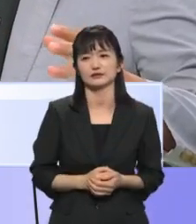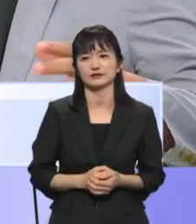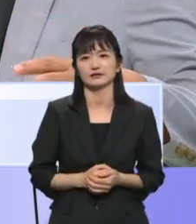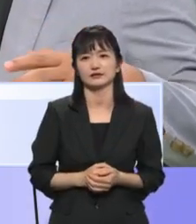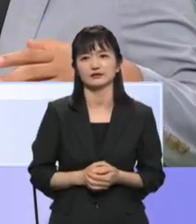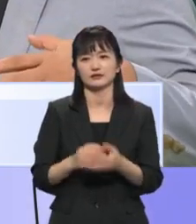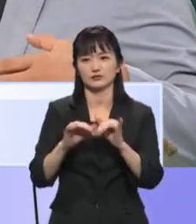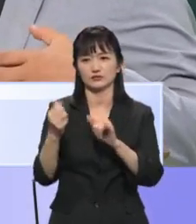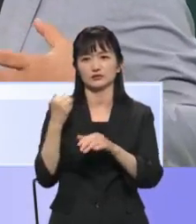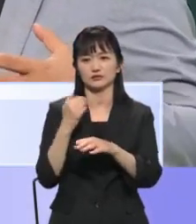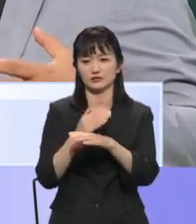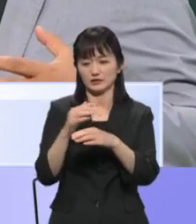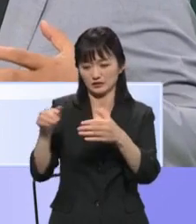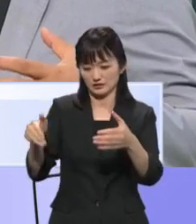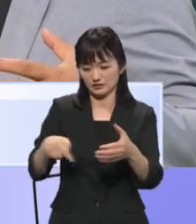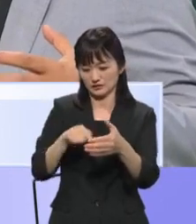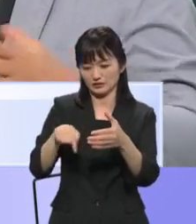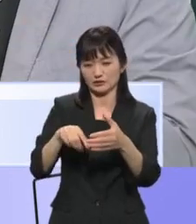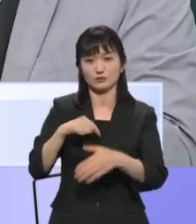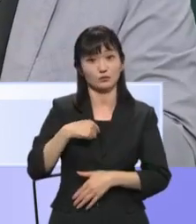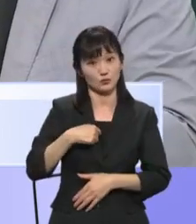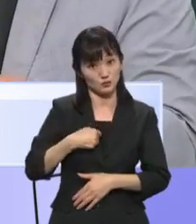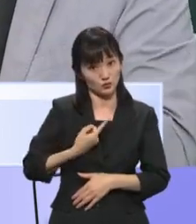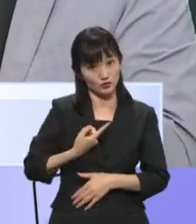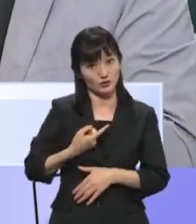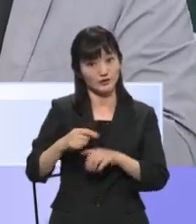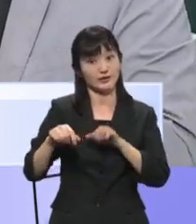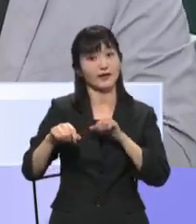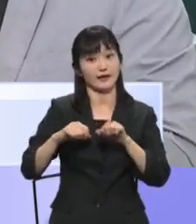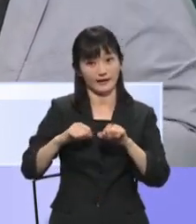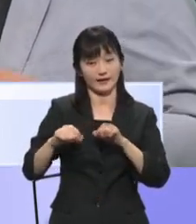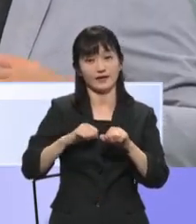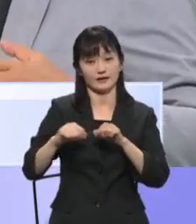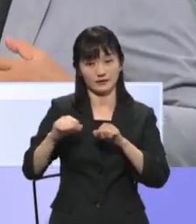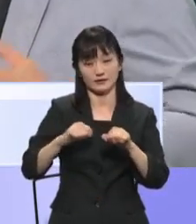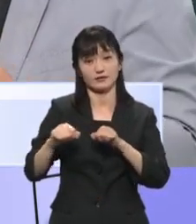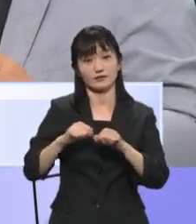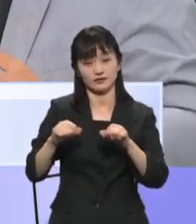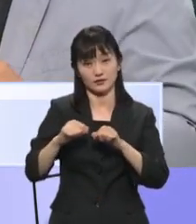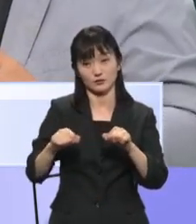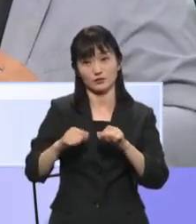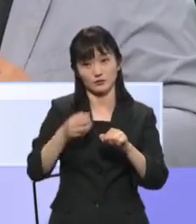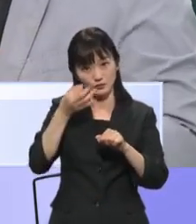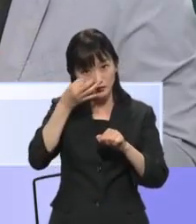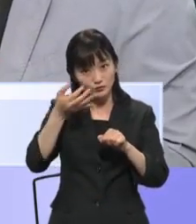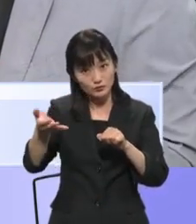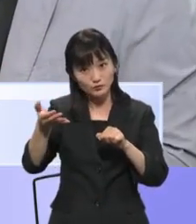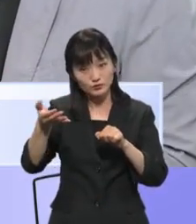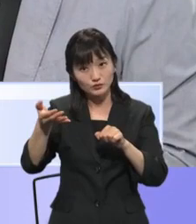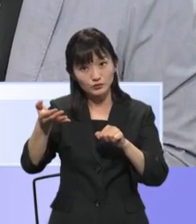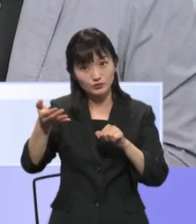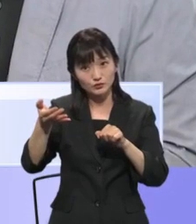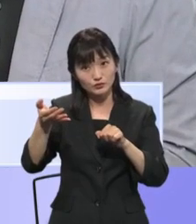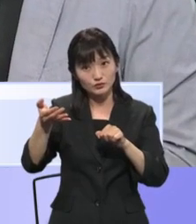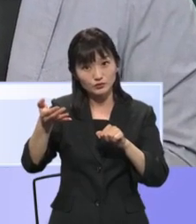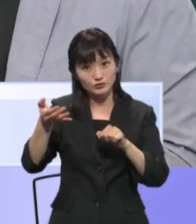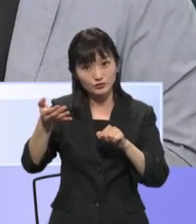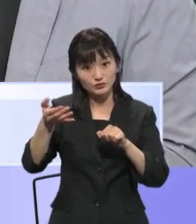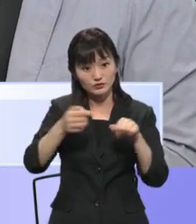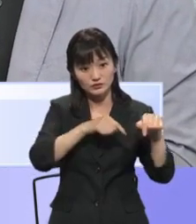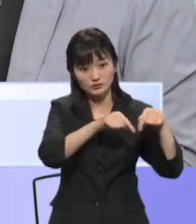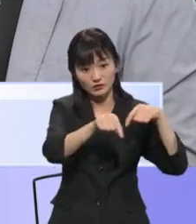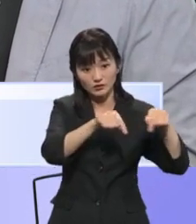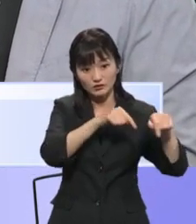지지층의 본인이 좀 어필하고자 하는 행복 정치적 행복과 많이 이렇게 접목돼 있는 측면들이 분명히 있죠